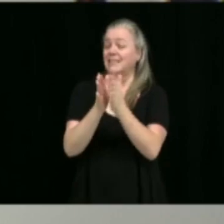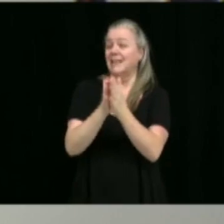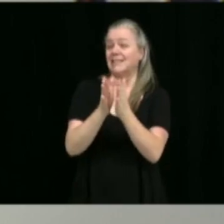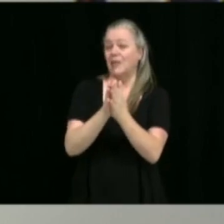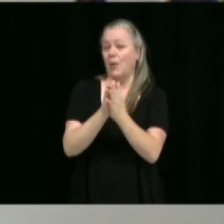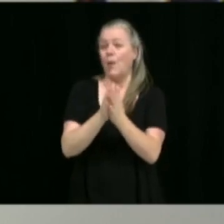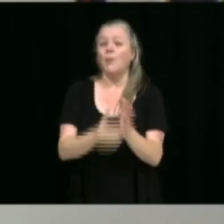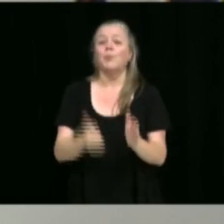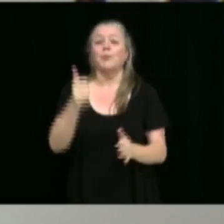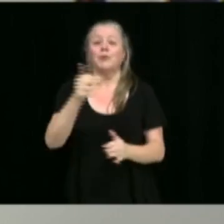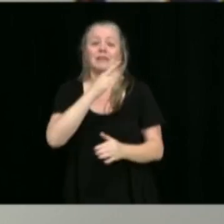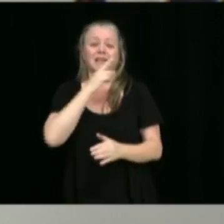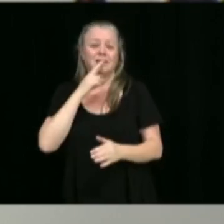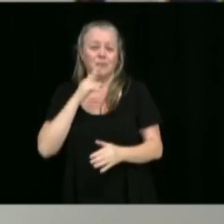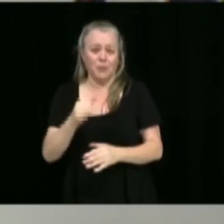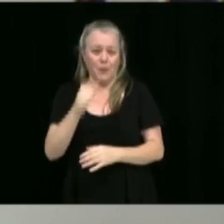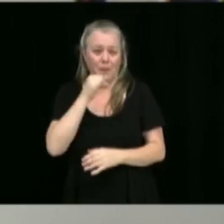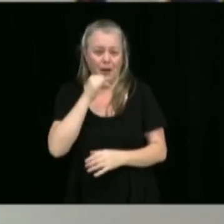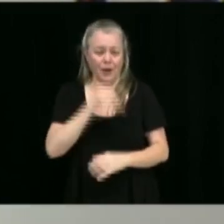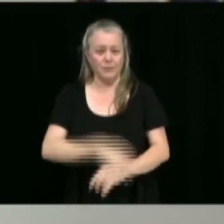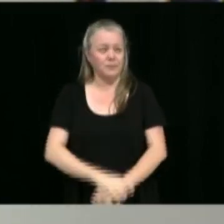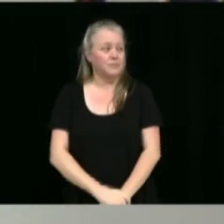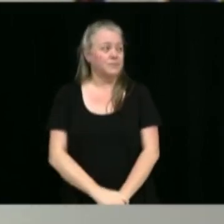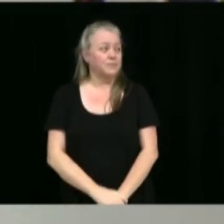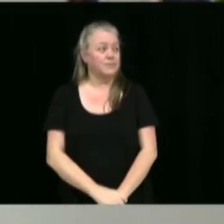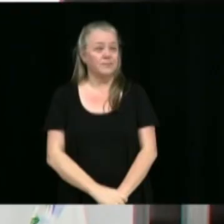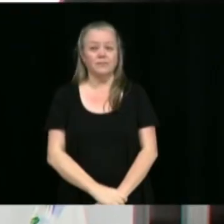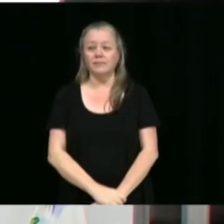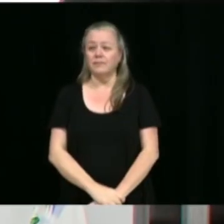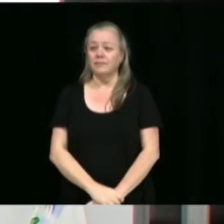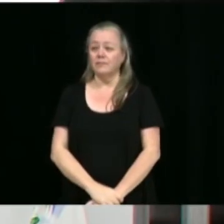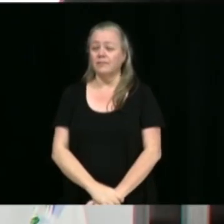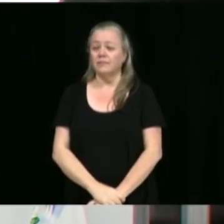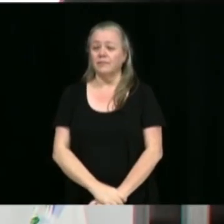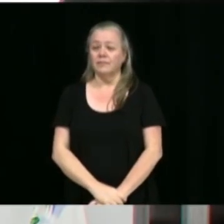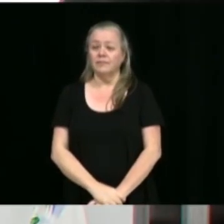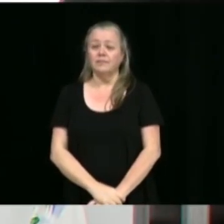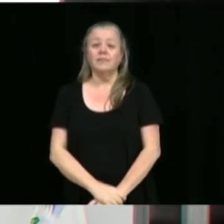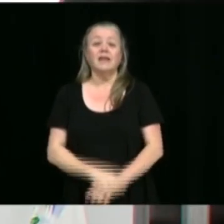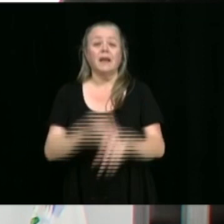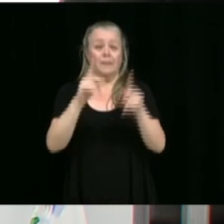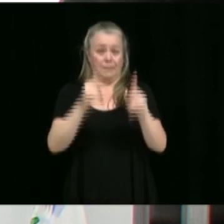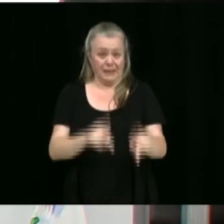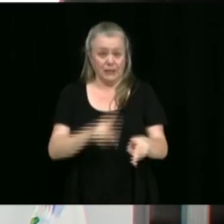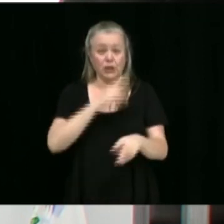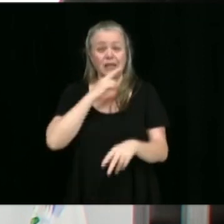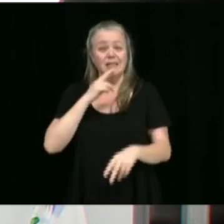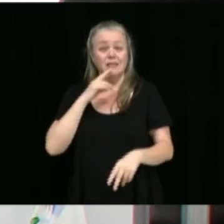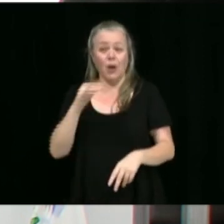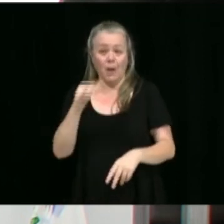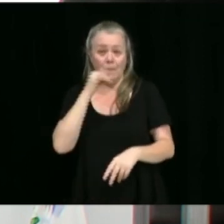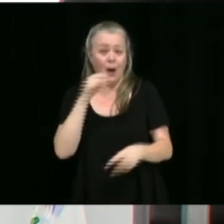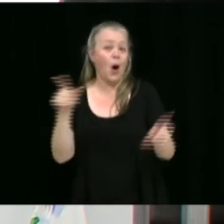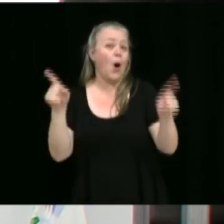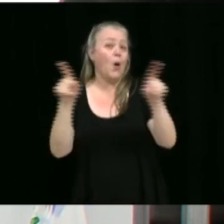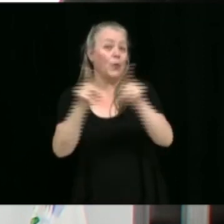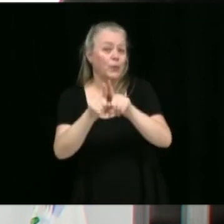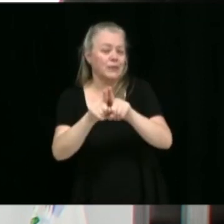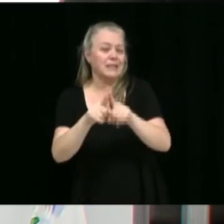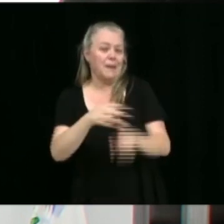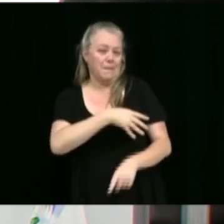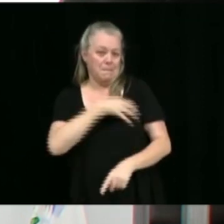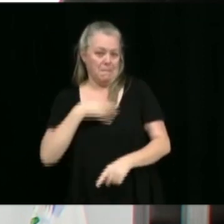au Plus Restaurant Bar. On va inviter d'ailleurs les représentants du Restaurant Bar Le Plus et notre maire à venir